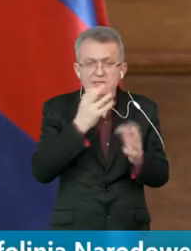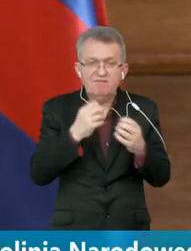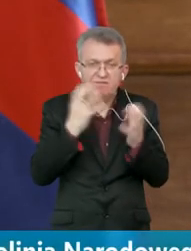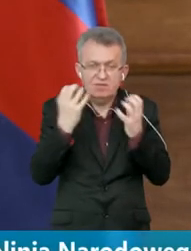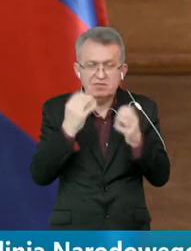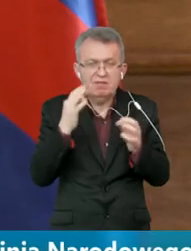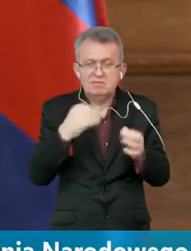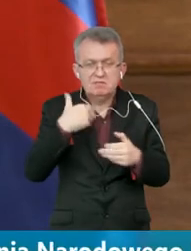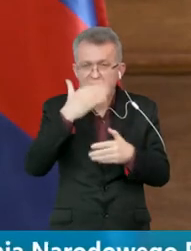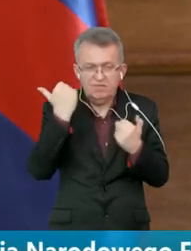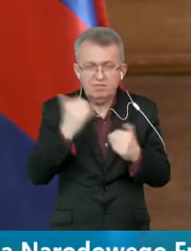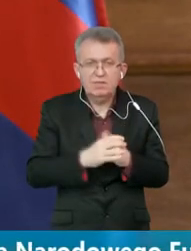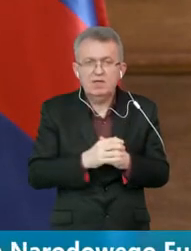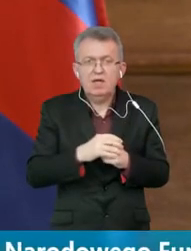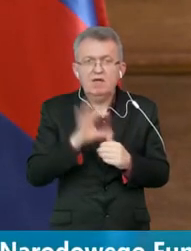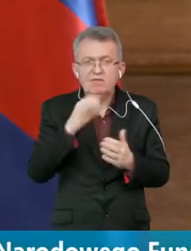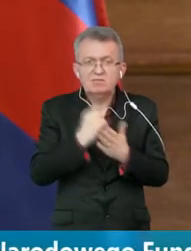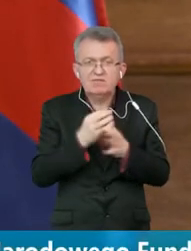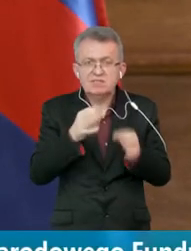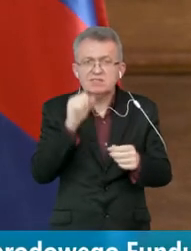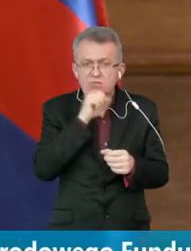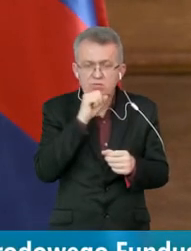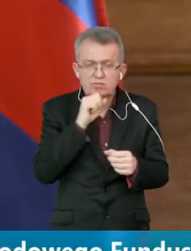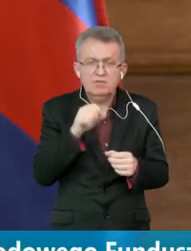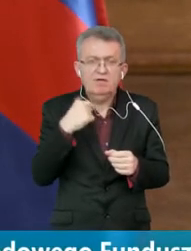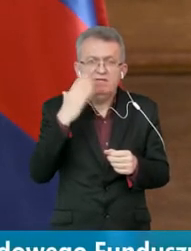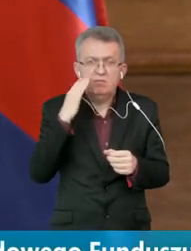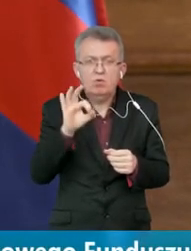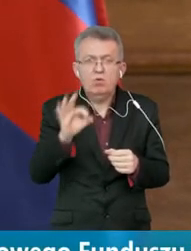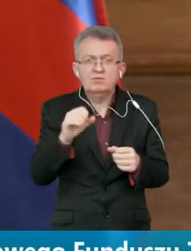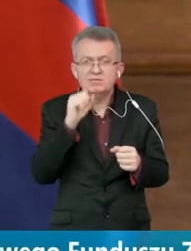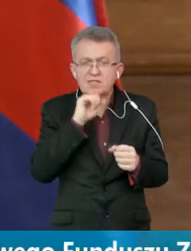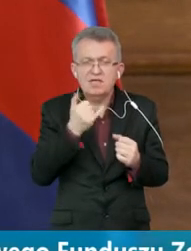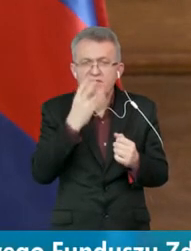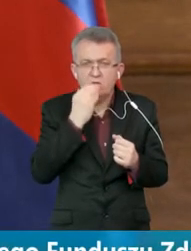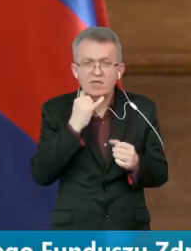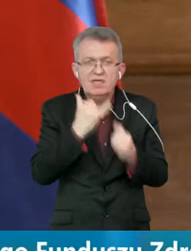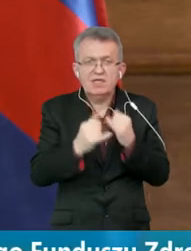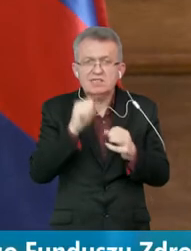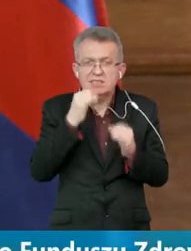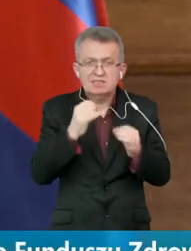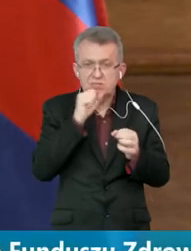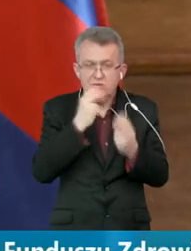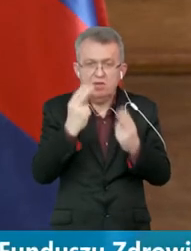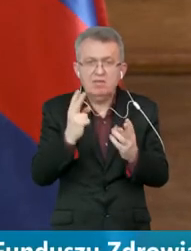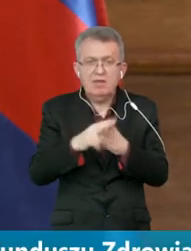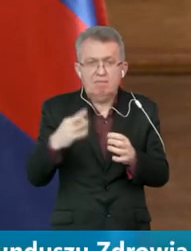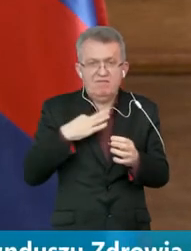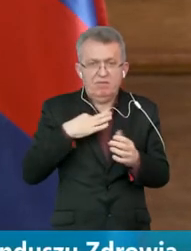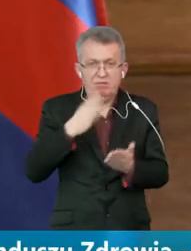nie mam wiedzy na ten temat. Natomiast co do wraków. Proszę Państwa, no wszystko zależy od statusu tego wraku, dlatego że jeżeli wrak stoi na terenie